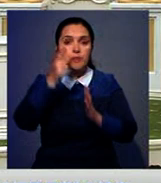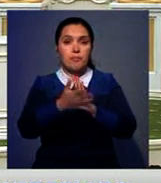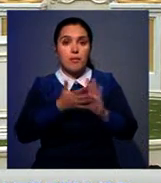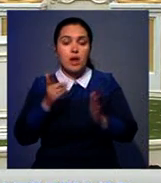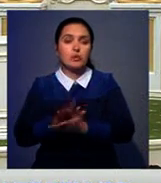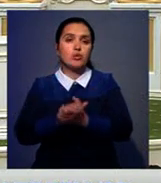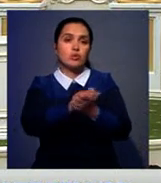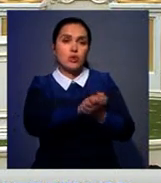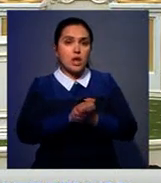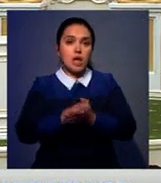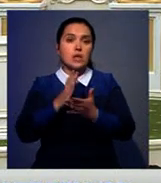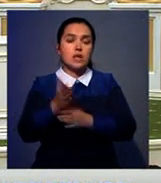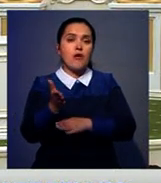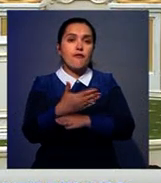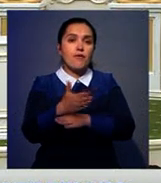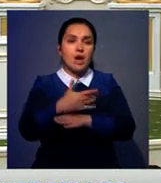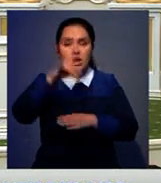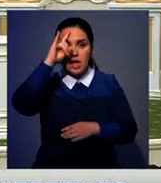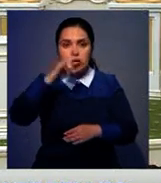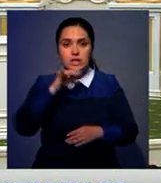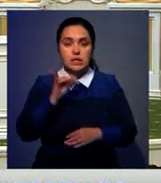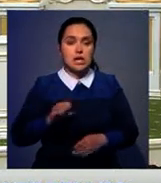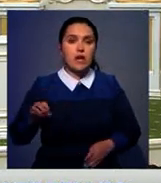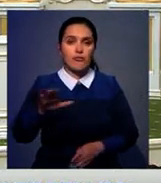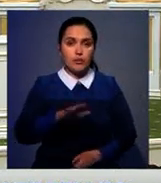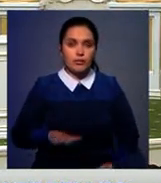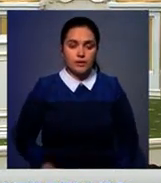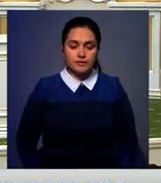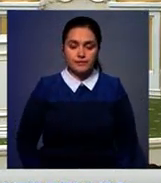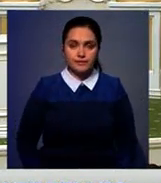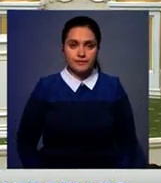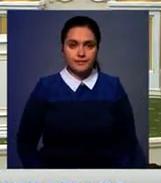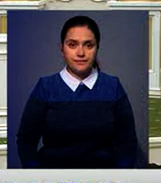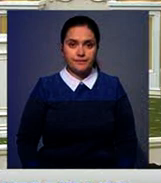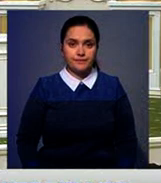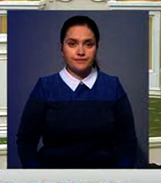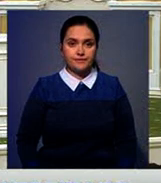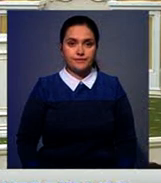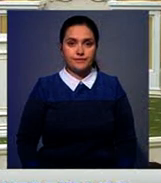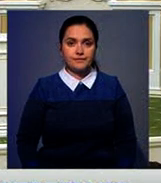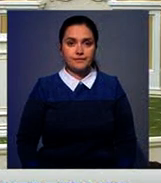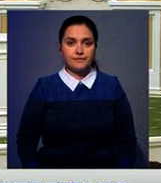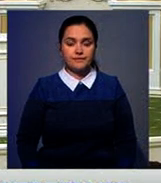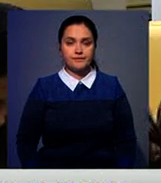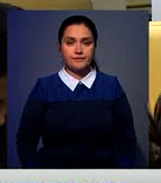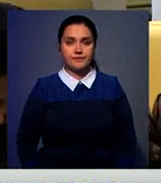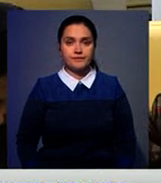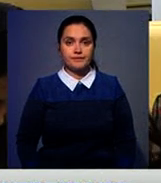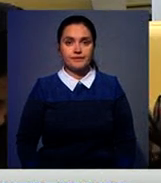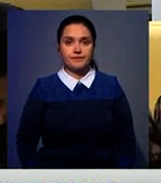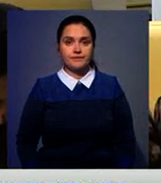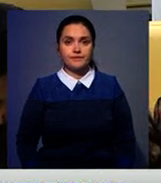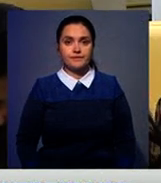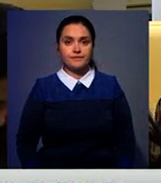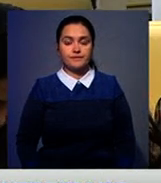гармонии сегодня даже флаги Казахстана и ЕС. We continue to be actively engaged in deepening strategic partnership with all